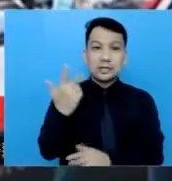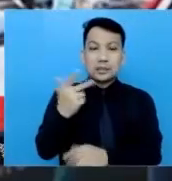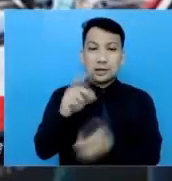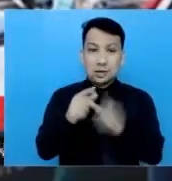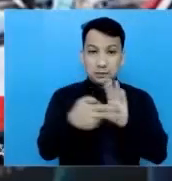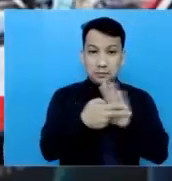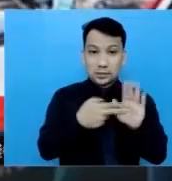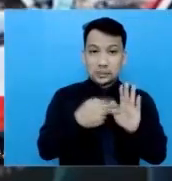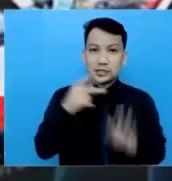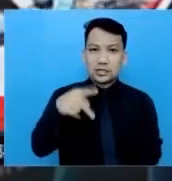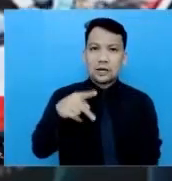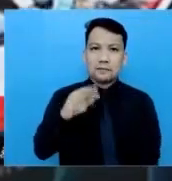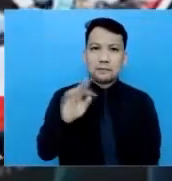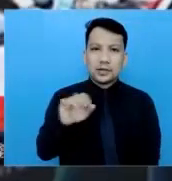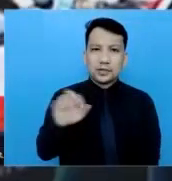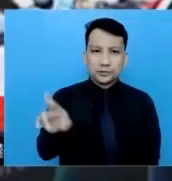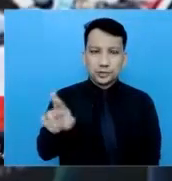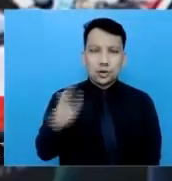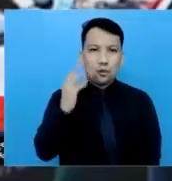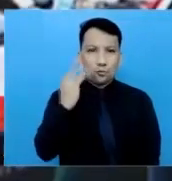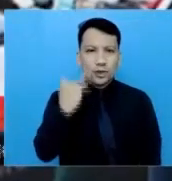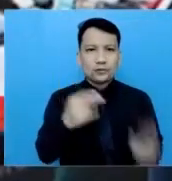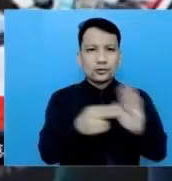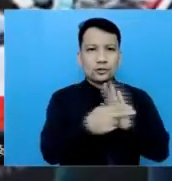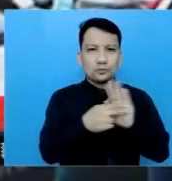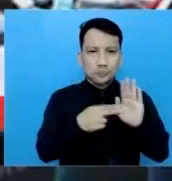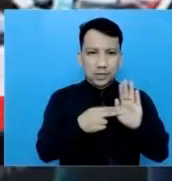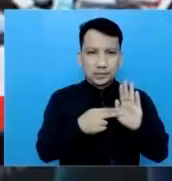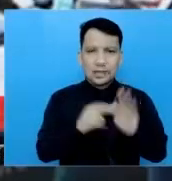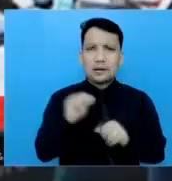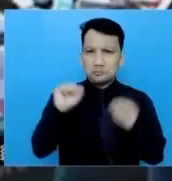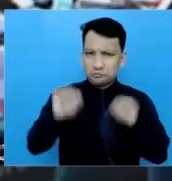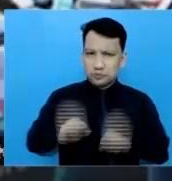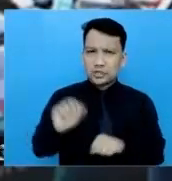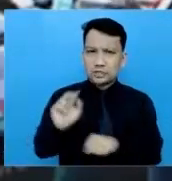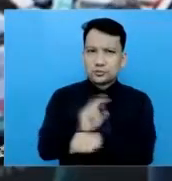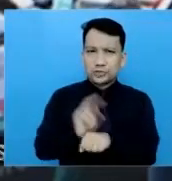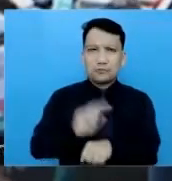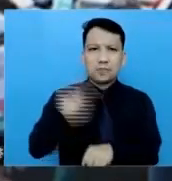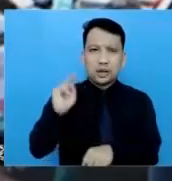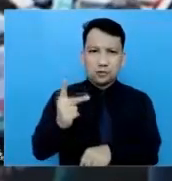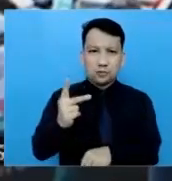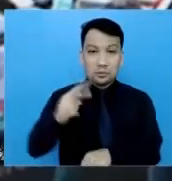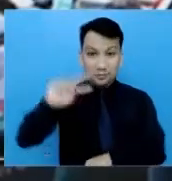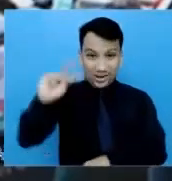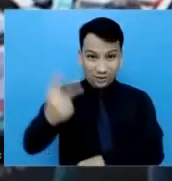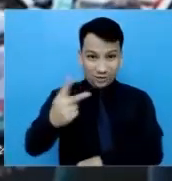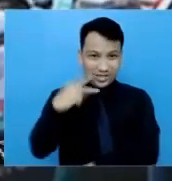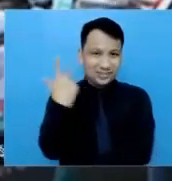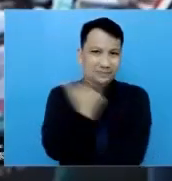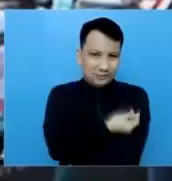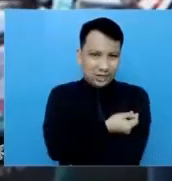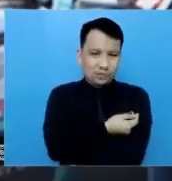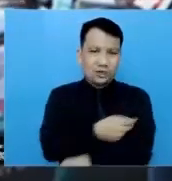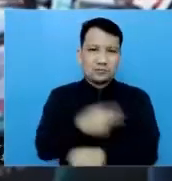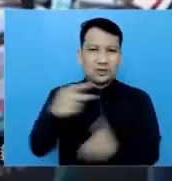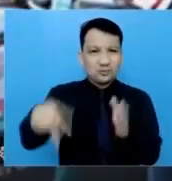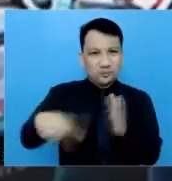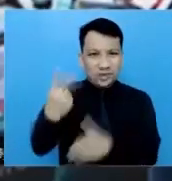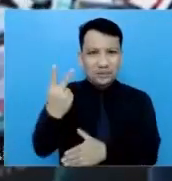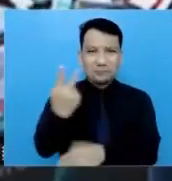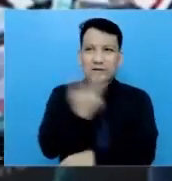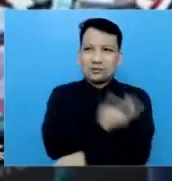Ito lang kasi ang tanging brand ng COVID-19 vaccine na magagamit niya bilang second dose. Sa ngayon kasi, hindi pa rin pinapayagan